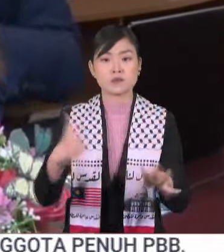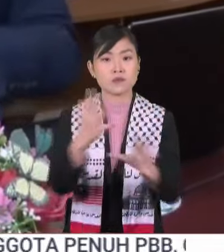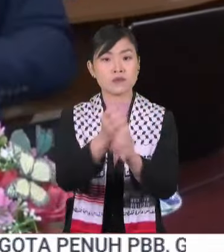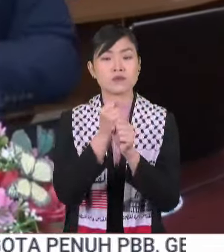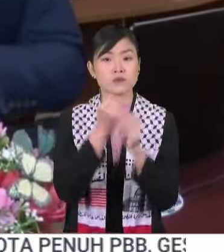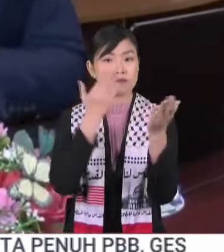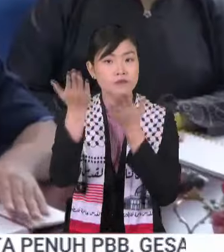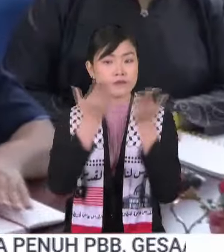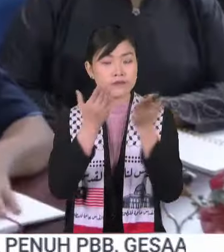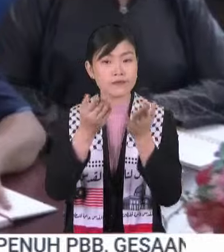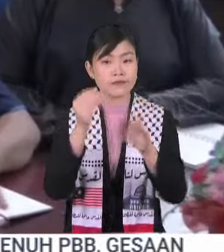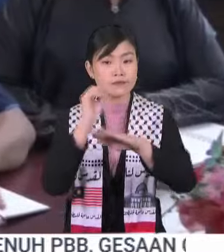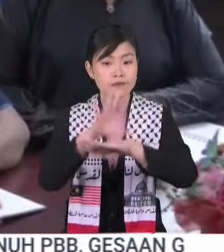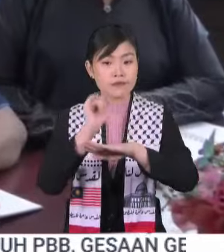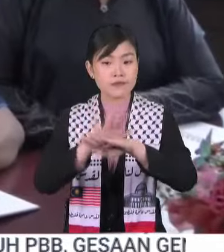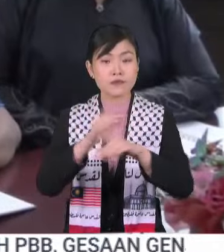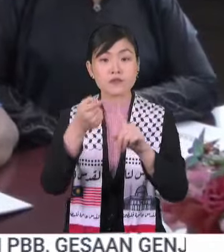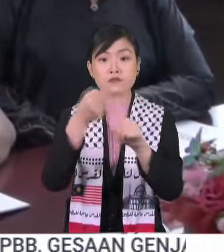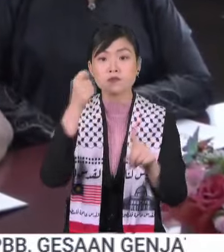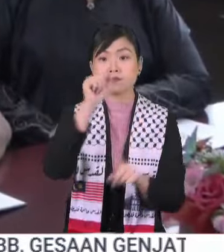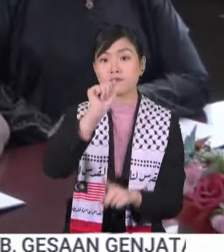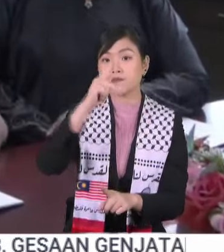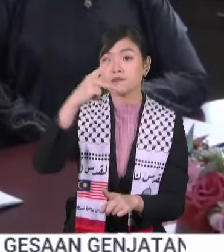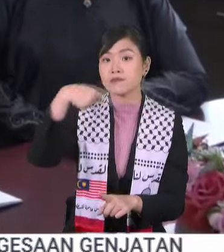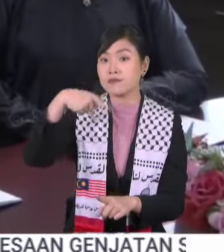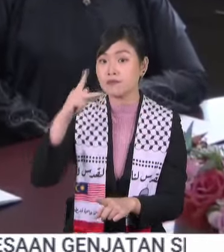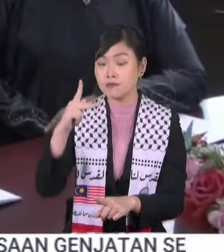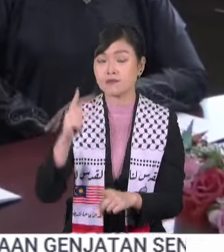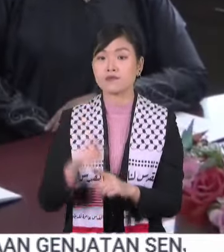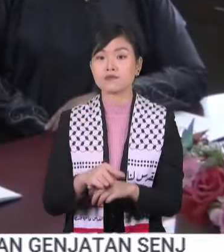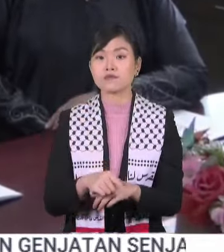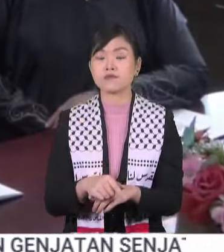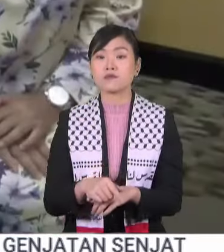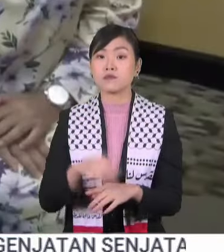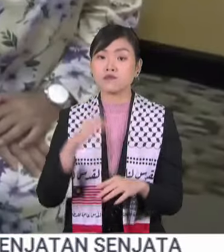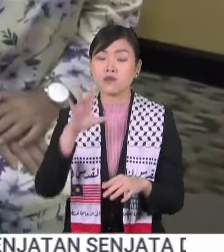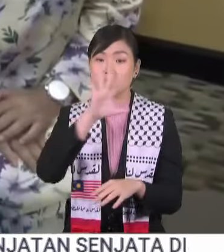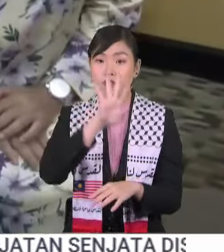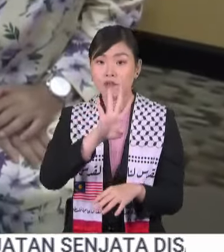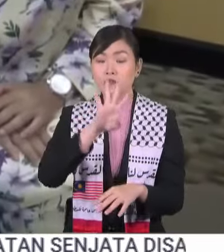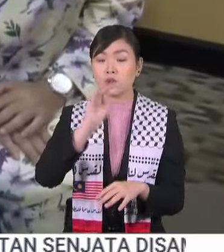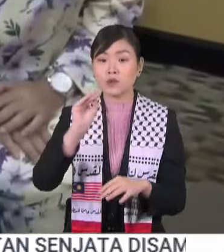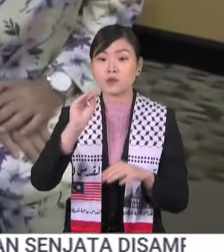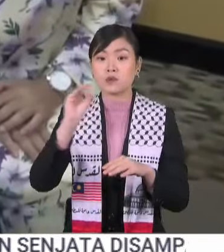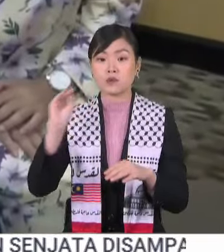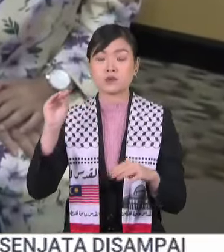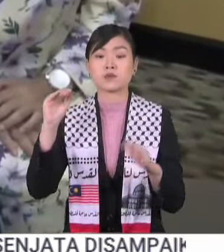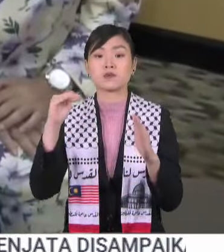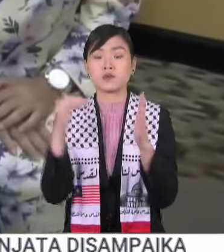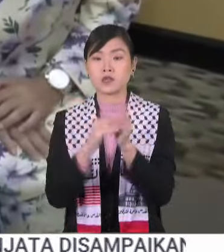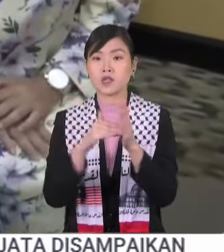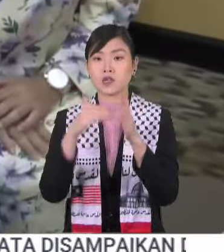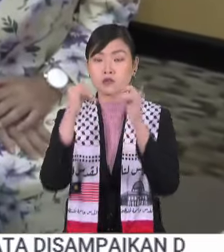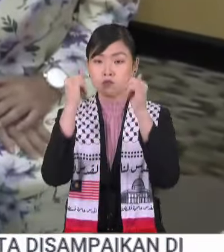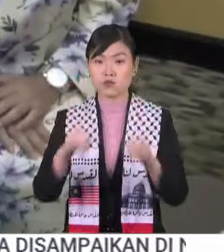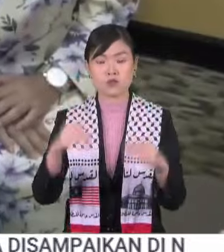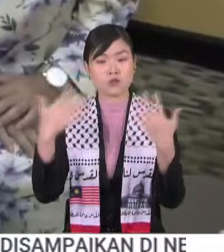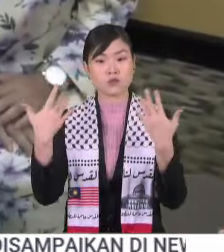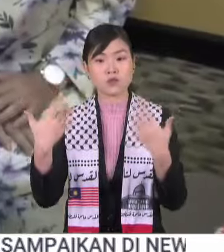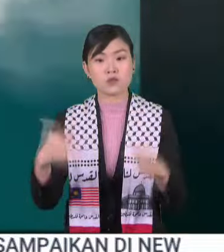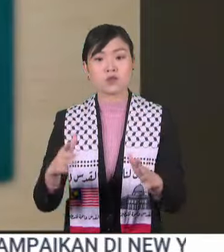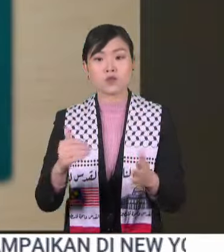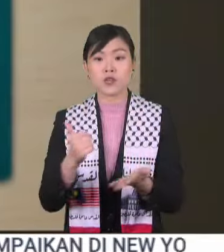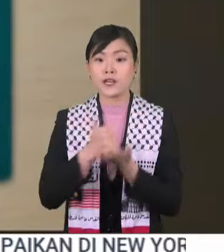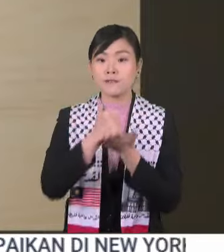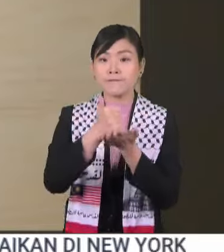khidmat nasihat daripada akpk daripada jumlah itu lebih 450 r000 individu telah dibantu melalui